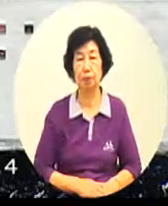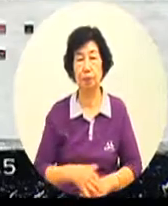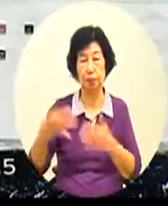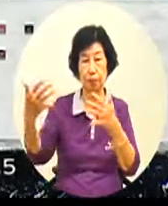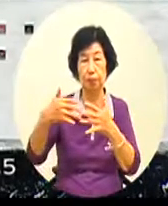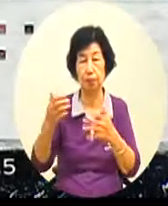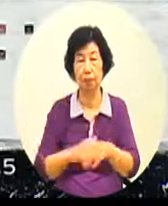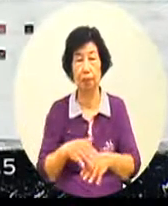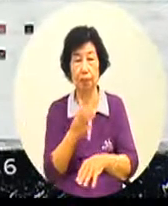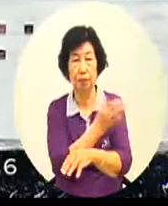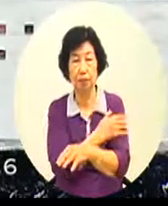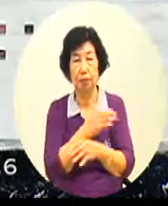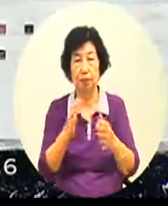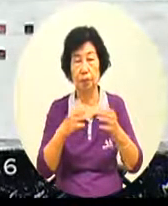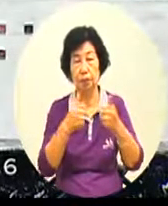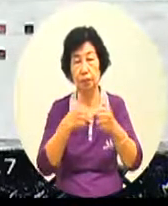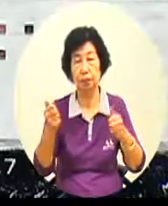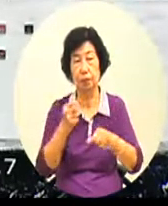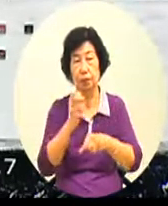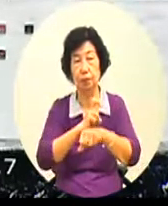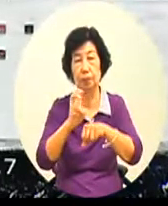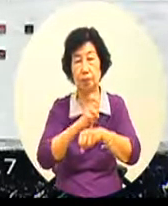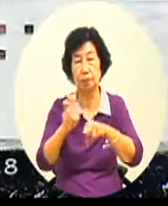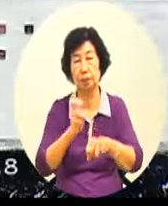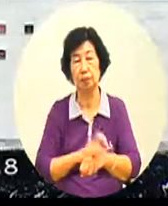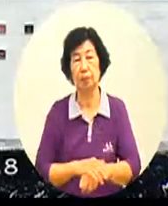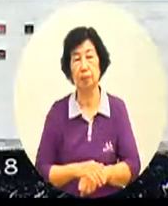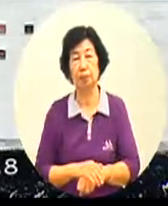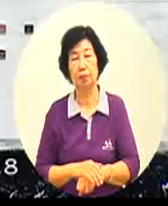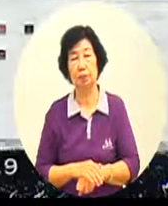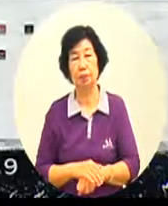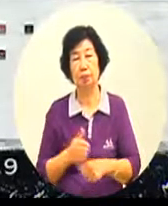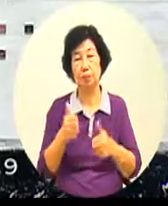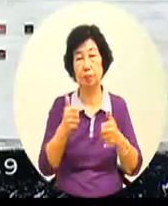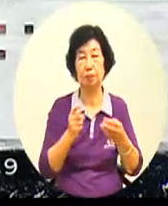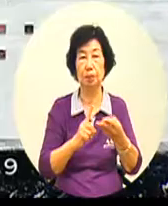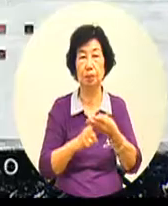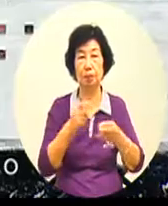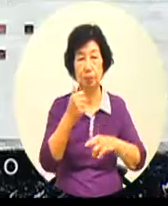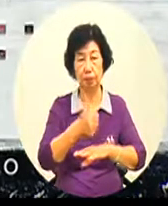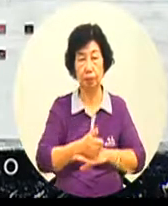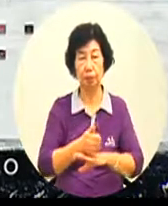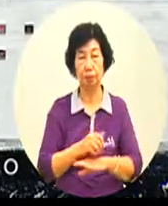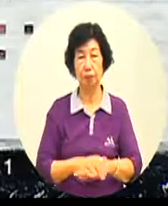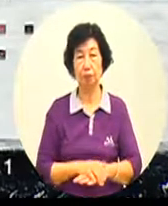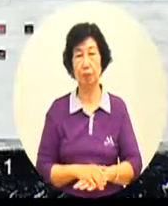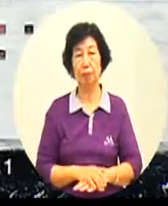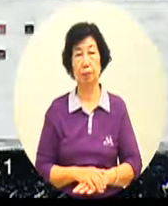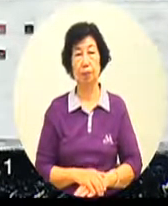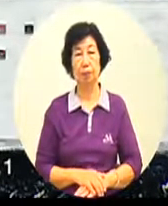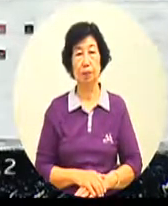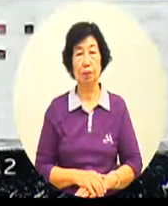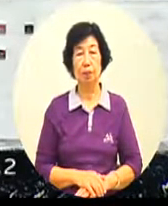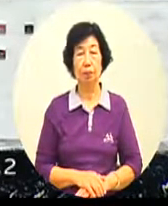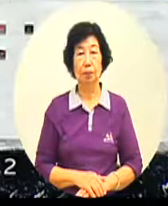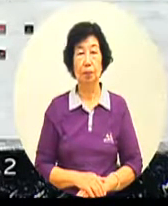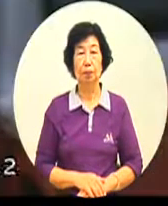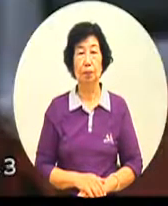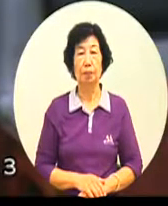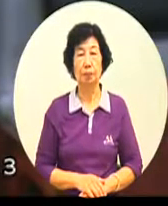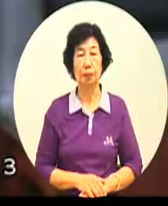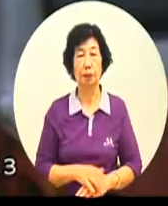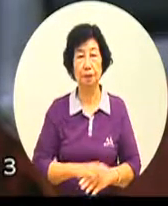娜议员，时间20分钟。 谢谢主席。 我在这边好像先请教一下原民会